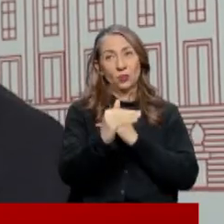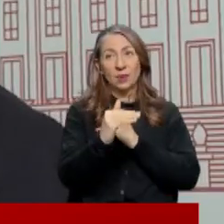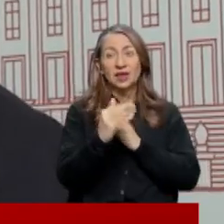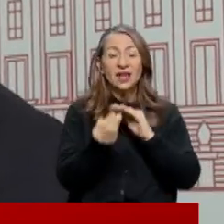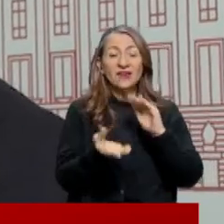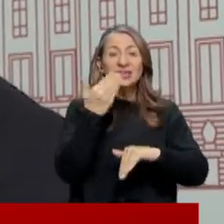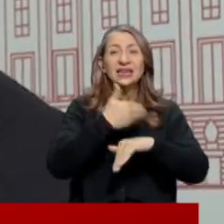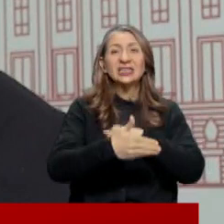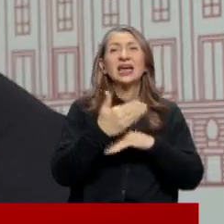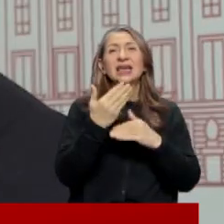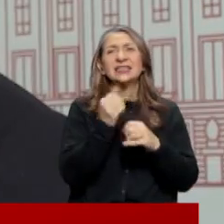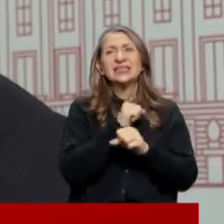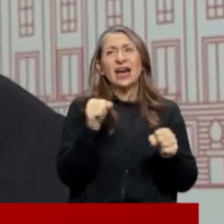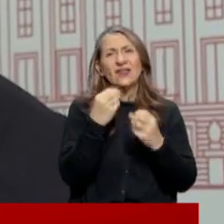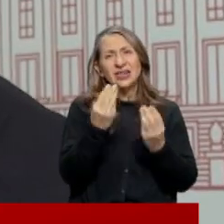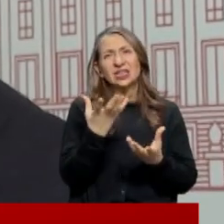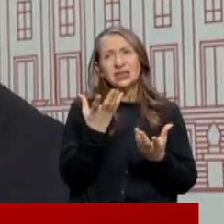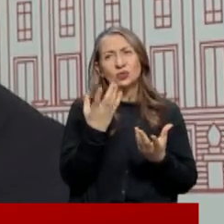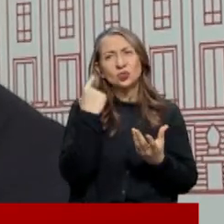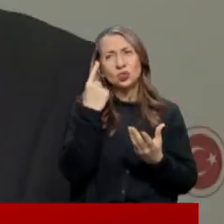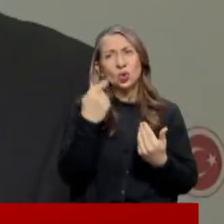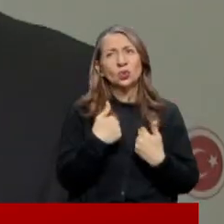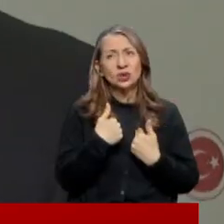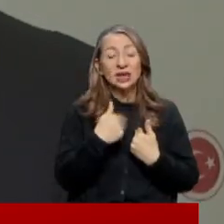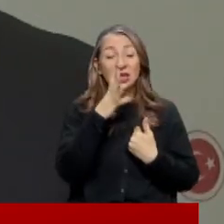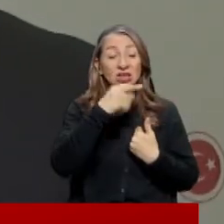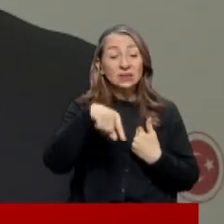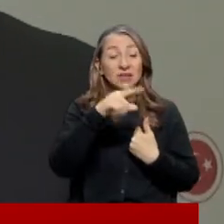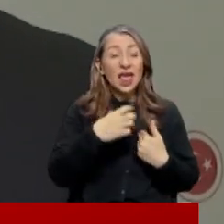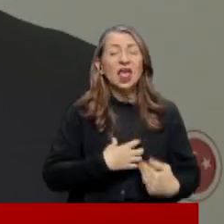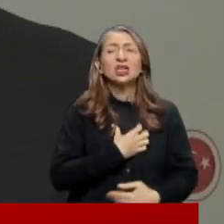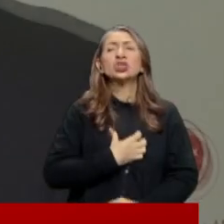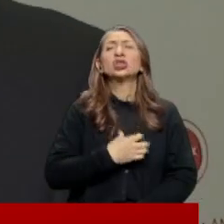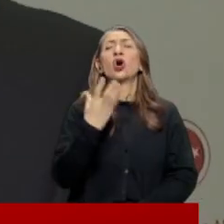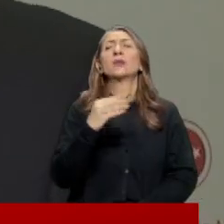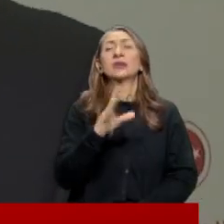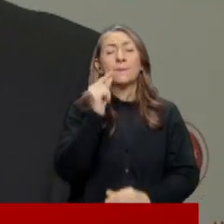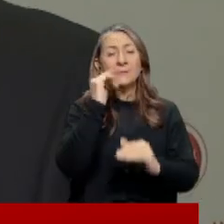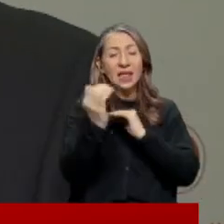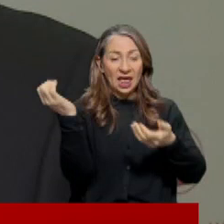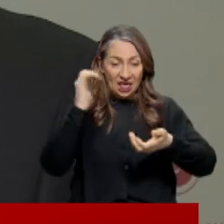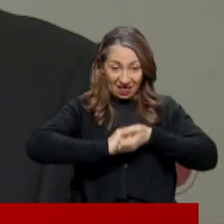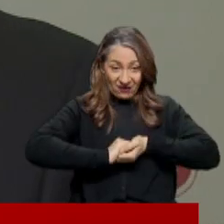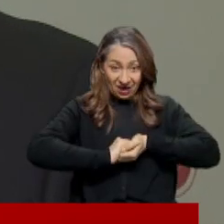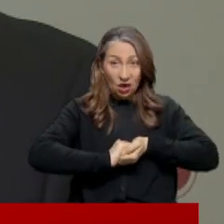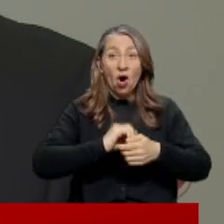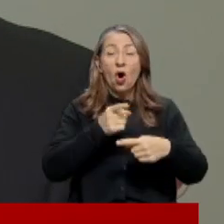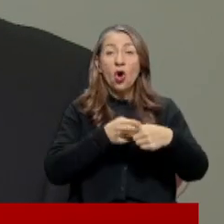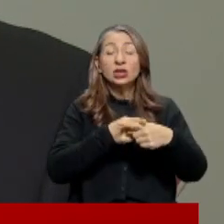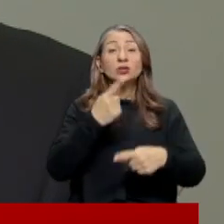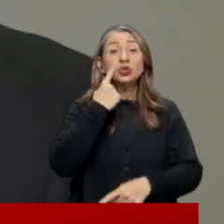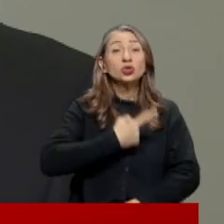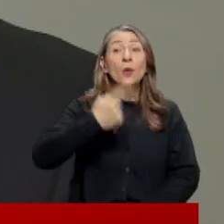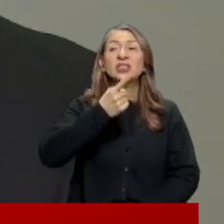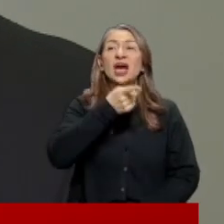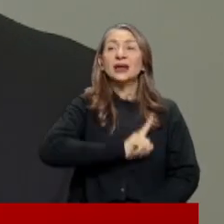Daha fazla gecikmenin açıkçası zarar da verebileceğini düşünüyoruz. Hiç kimsenin endişesi olmasın. Millet İttifakı'nın ortak